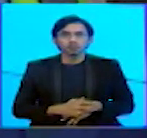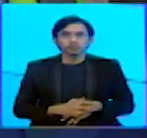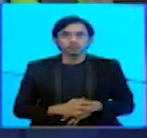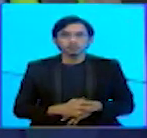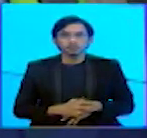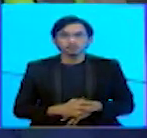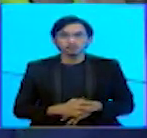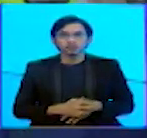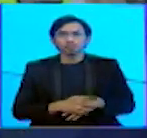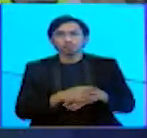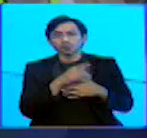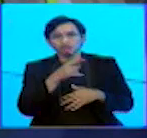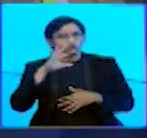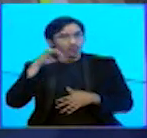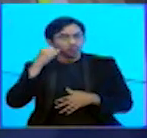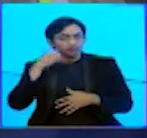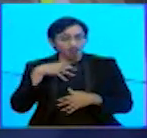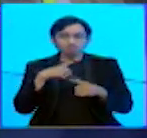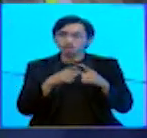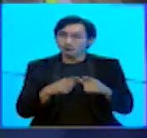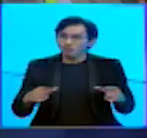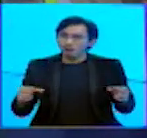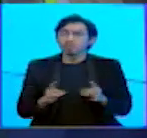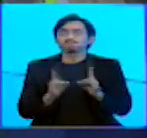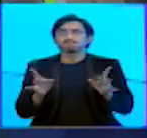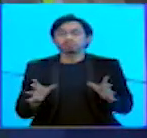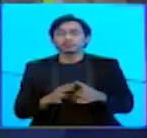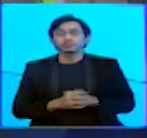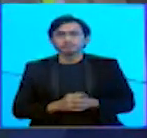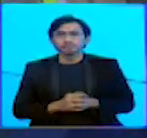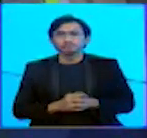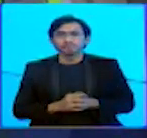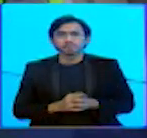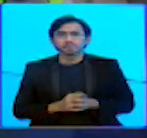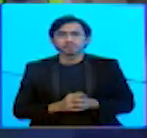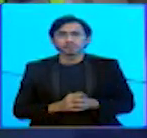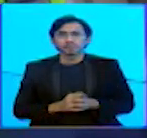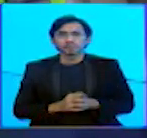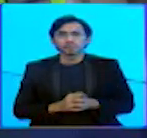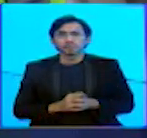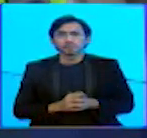perbedaan ya. Di Sumatera ini agak naik sedikit, di Jawa sudah lebih turun.